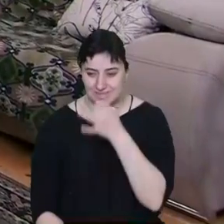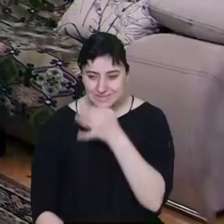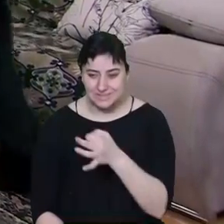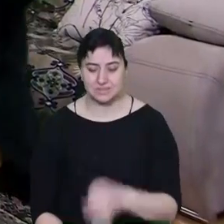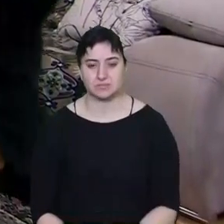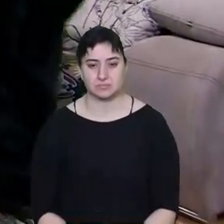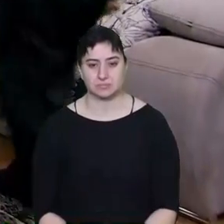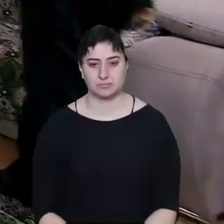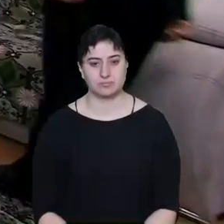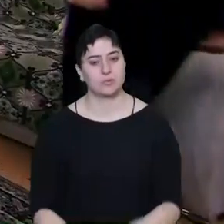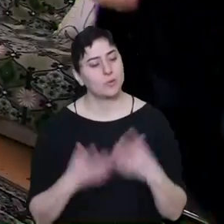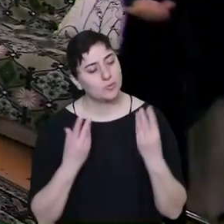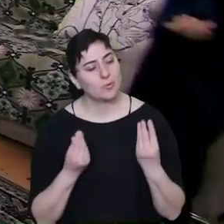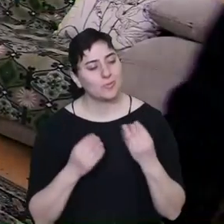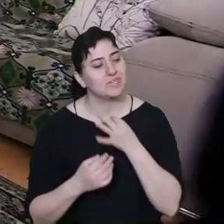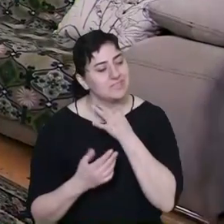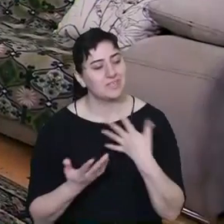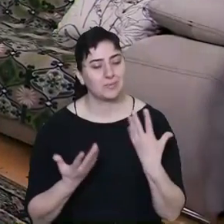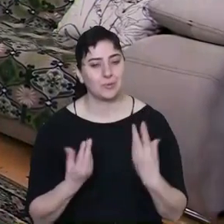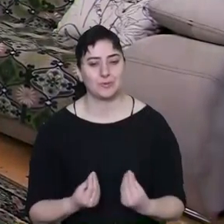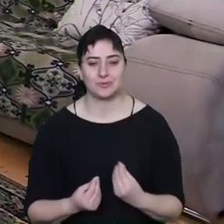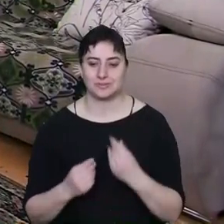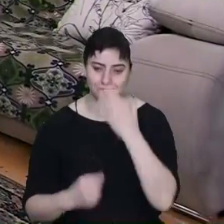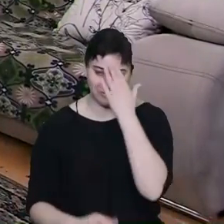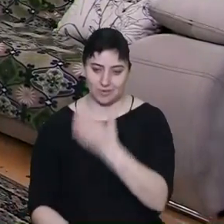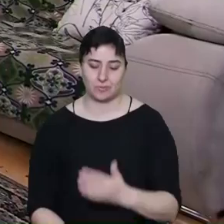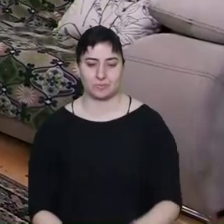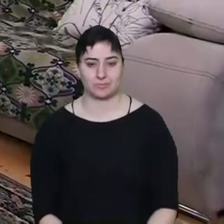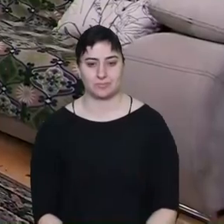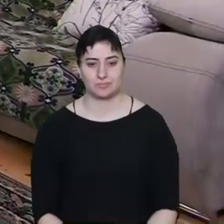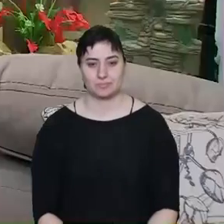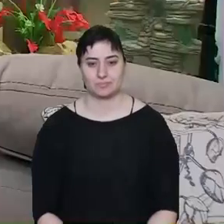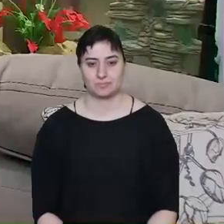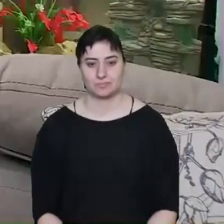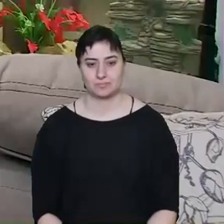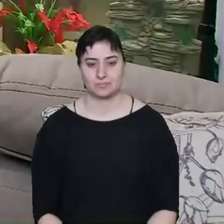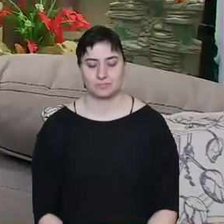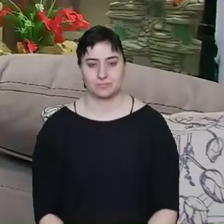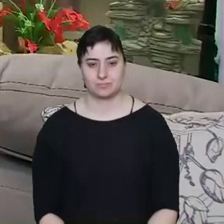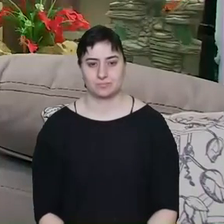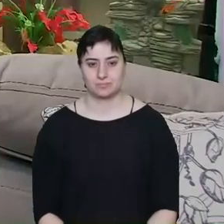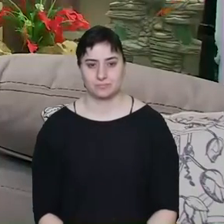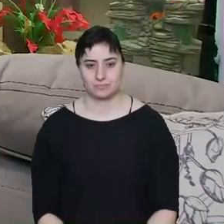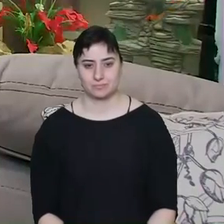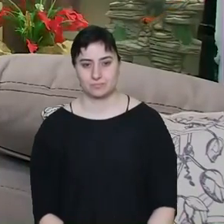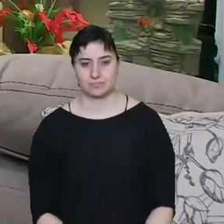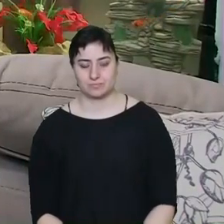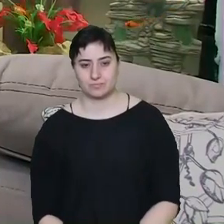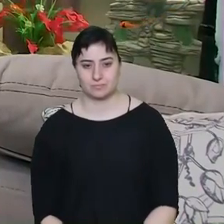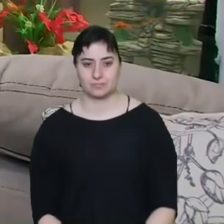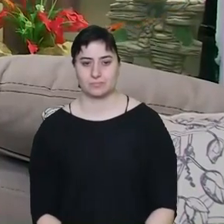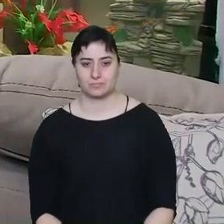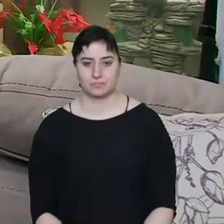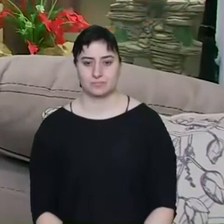İzninle. Lütfen, rica ederim. Sağ olasın. Sağ ol. Çayını yudumladıktan sonra göğsünü şişirerek derin bir nefes alıp hızla